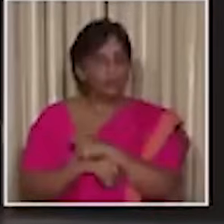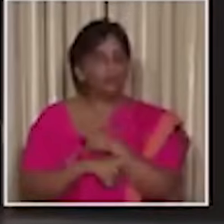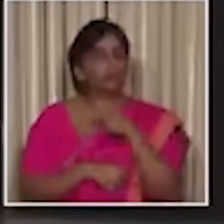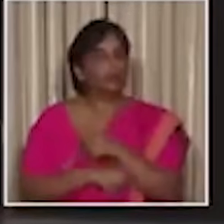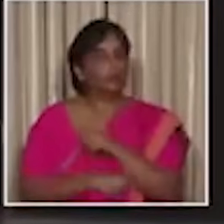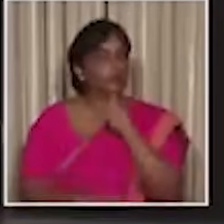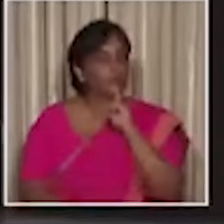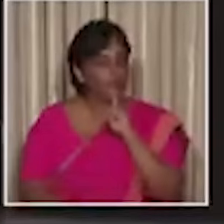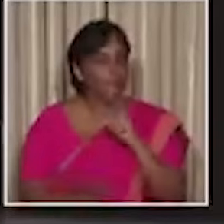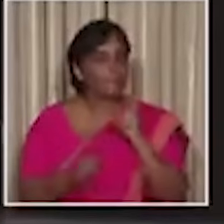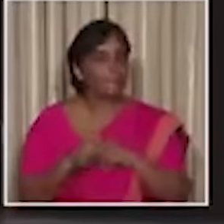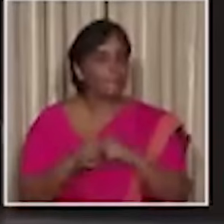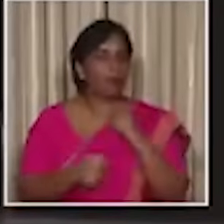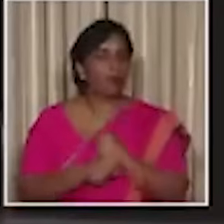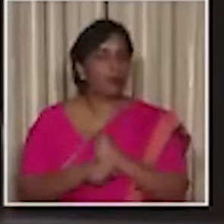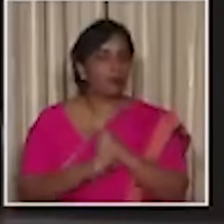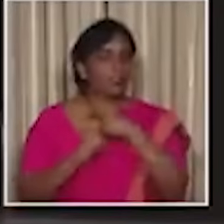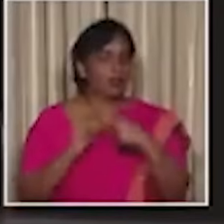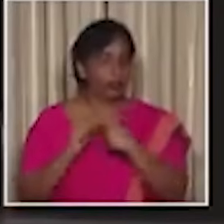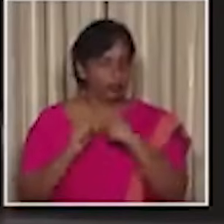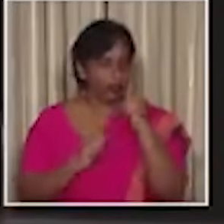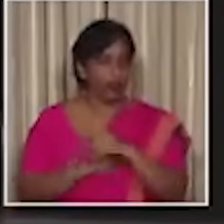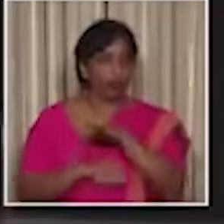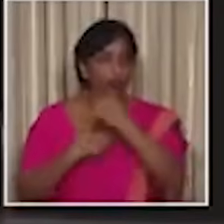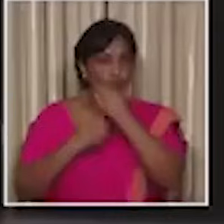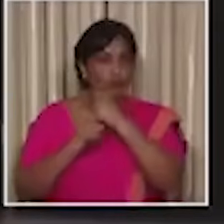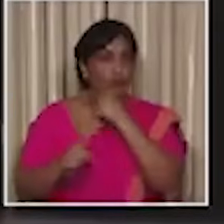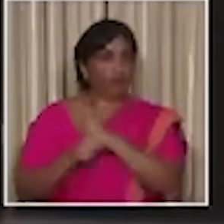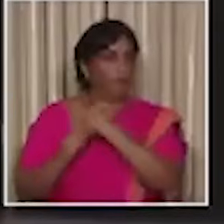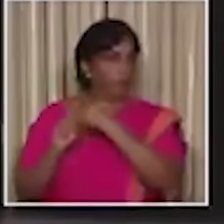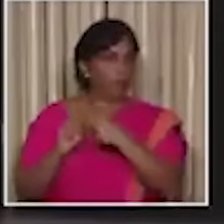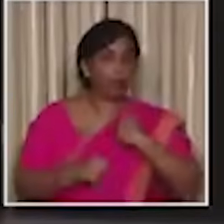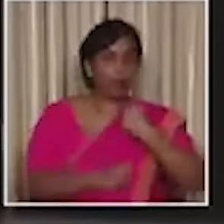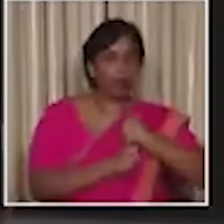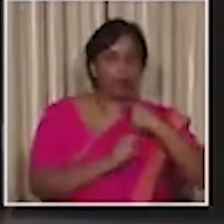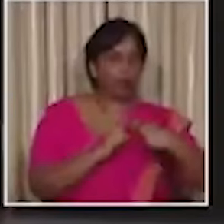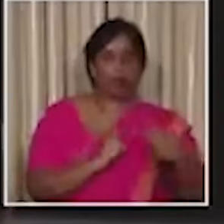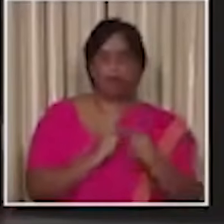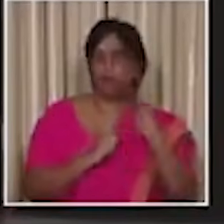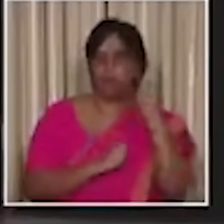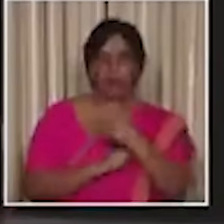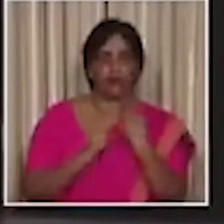ඔබතුමා අහලා තියෙන ප්‍රශ්නයක් රාජ්‍ය භාගයේ භූ විද්‍යා රාජ්‍ය භාගෙ වෙනයි අපේ රාජ්‍ය භාගෙ වෙනයි.